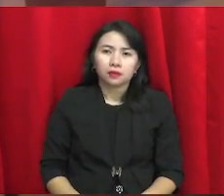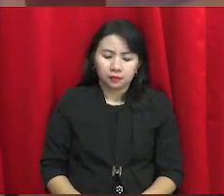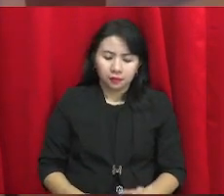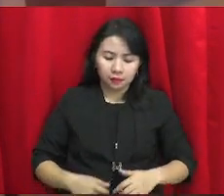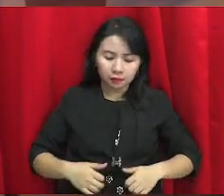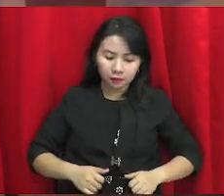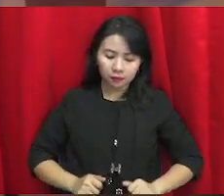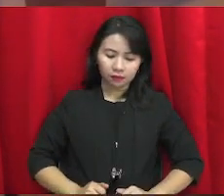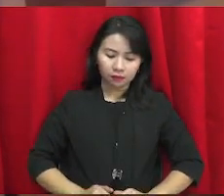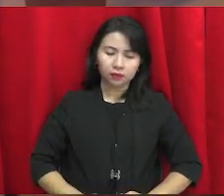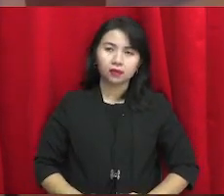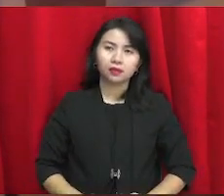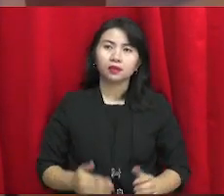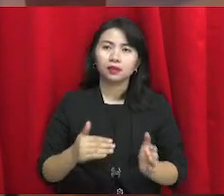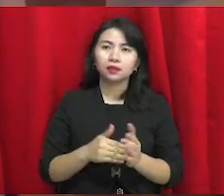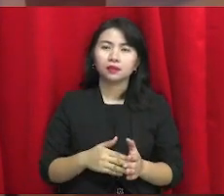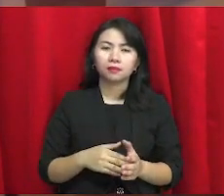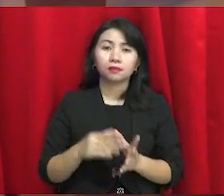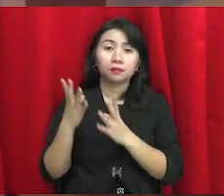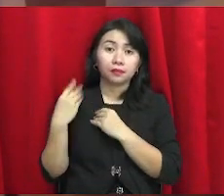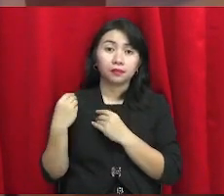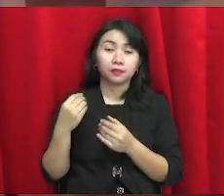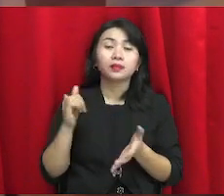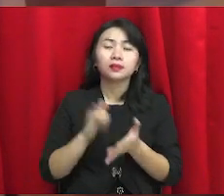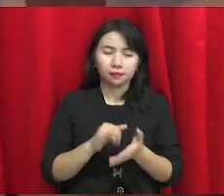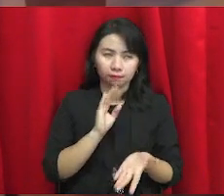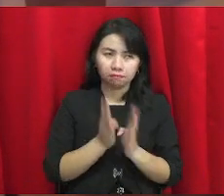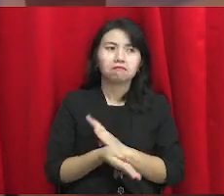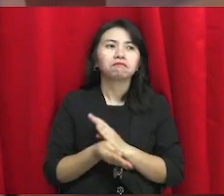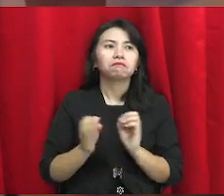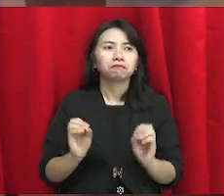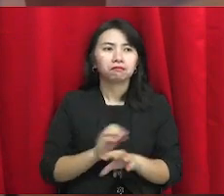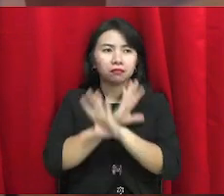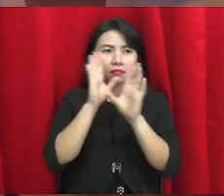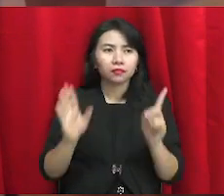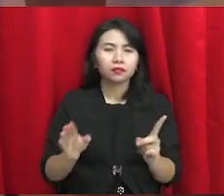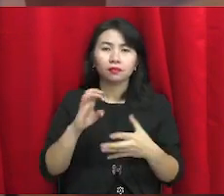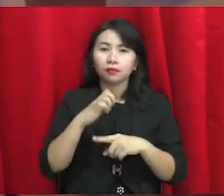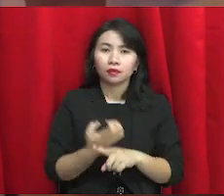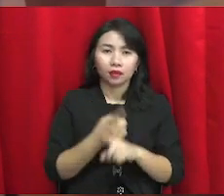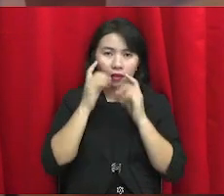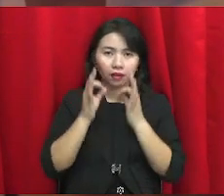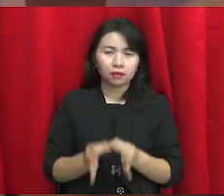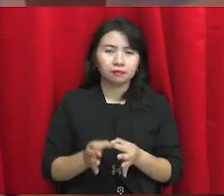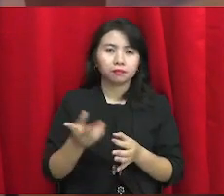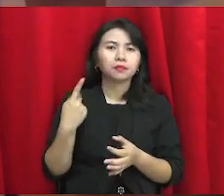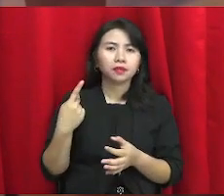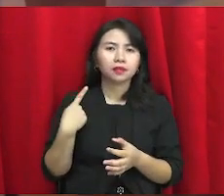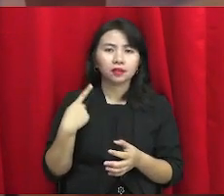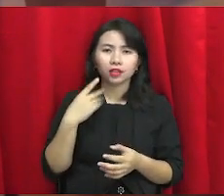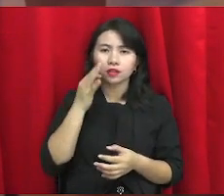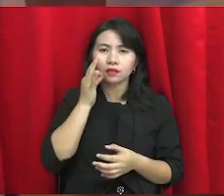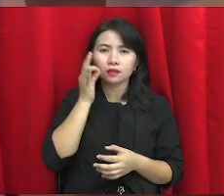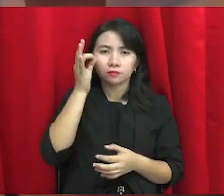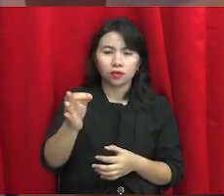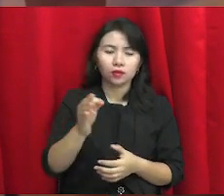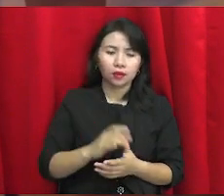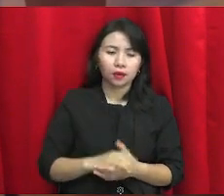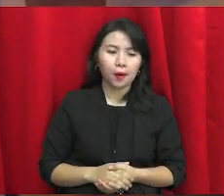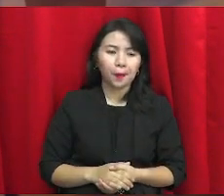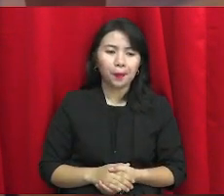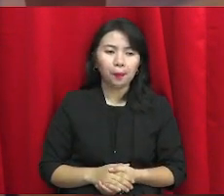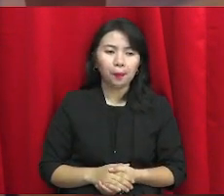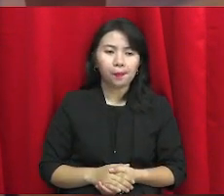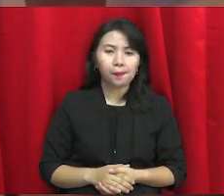So, that's all. At sana magimaliwanag ang lahat. Bawat decision, may destination. Amen,